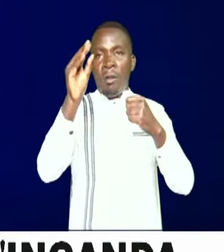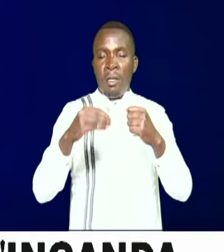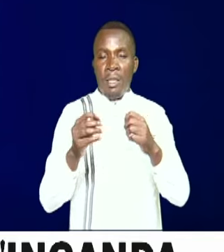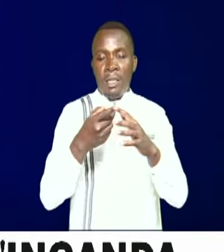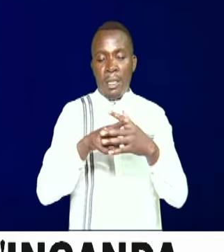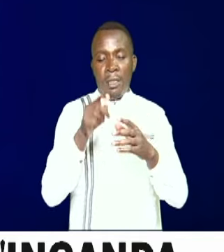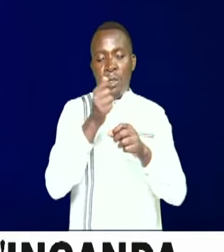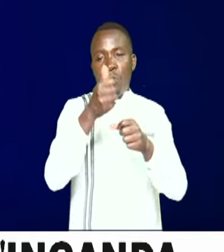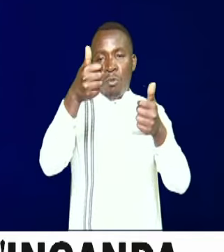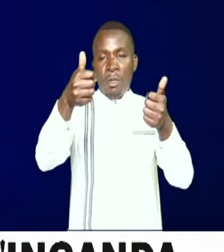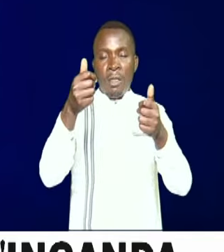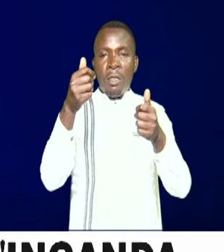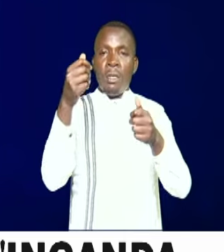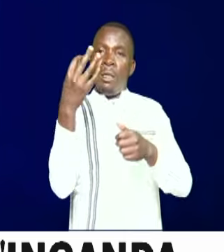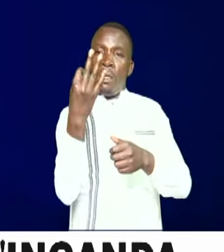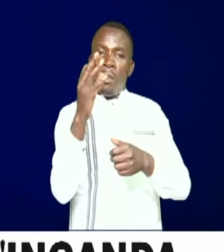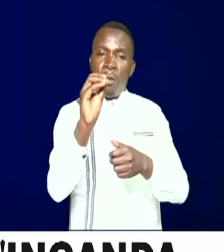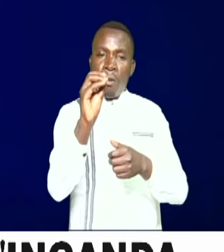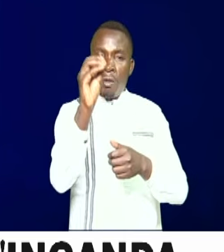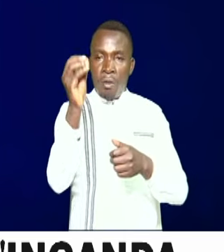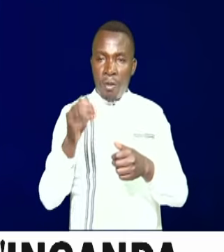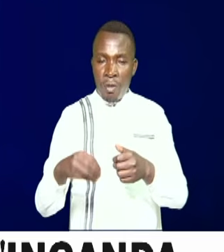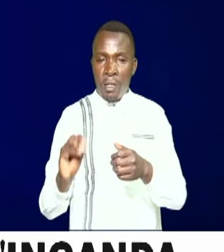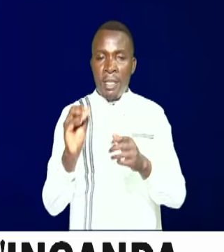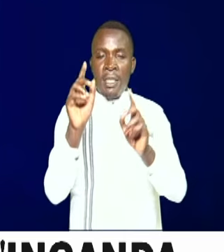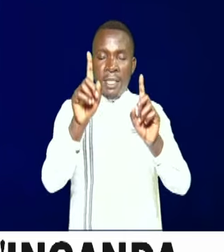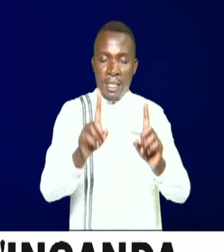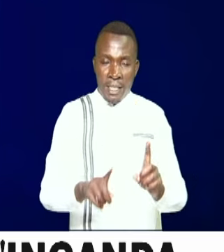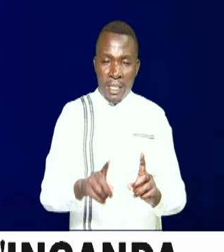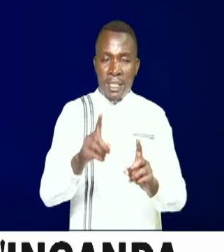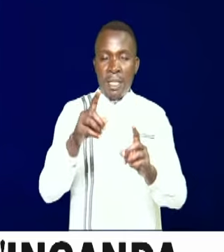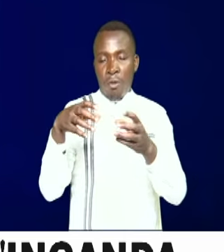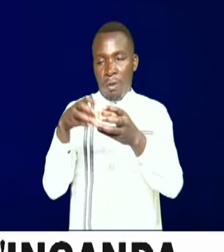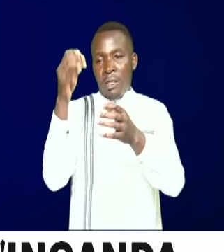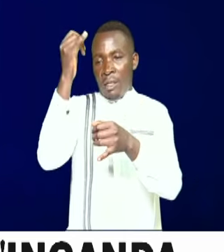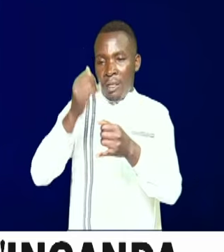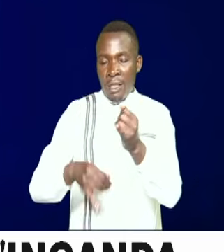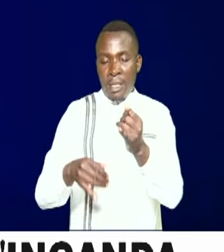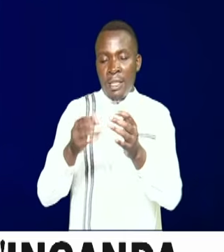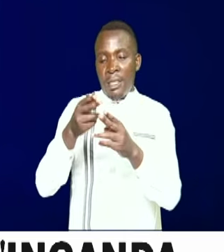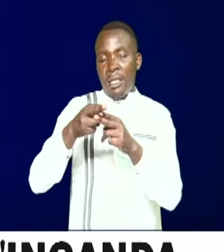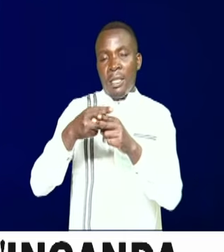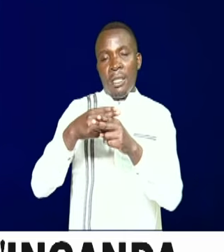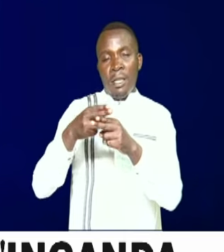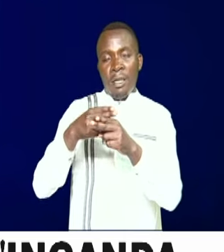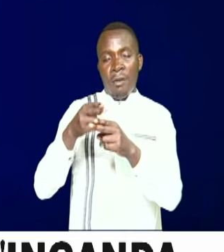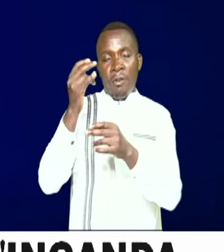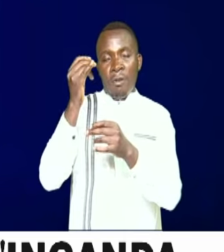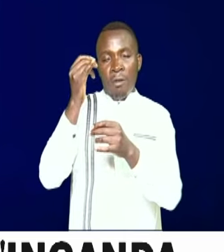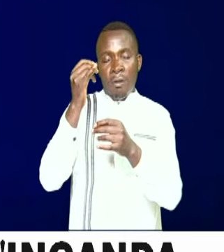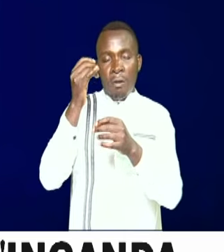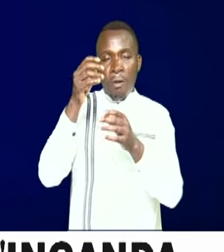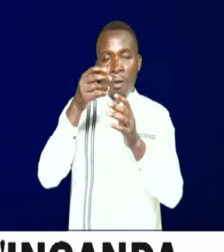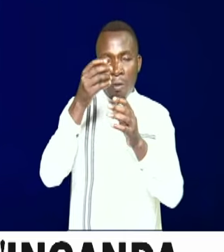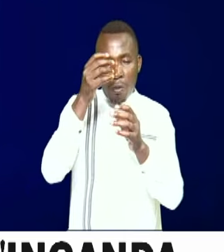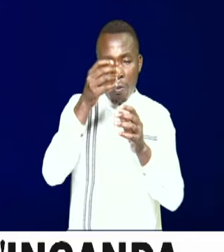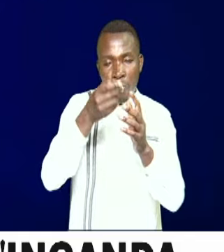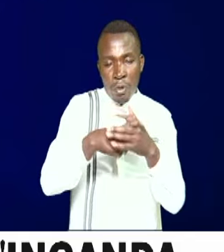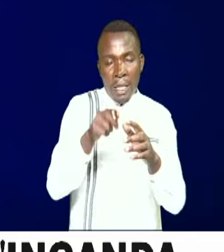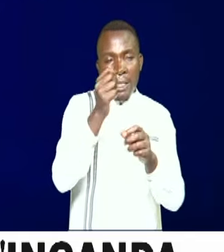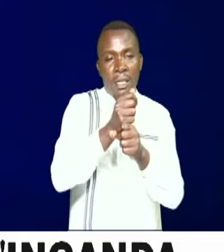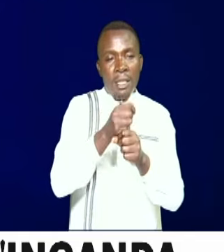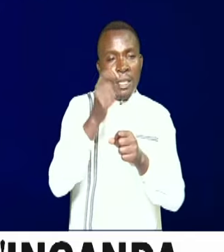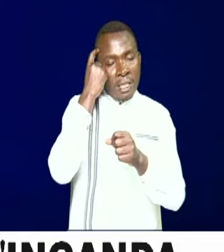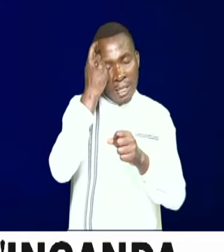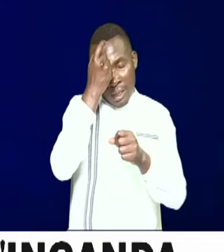neza, izindi 30% zigeze ku cyiciro cya nyuma, nazo ziri hafi gutangira imirimo. Leta imaze gushyiraho zone 2